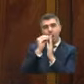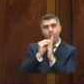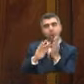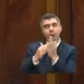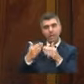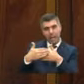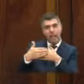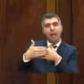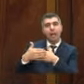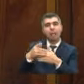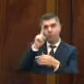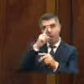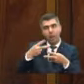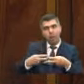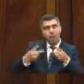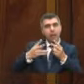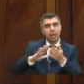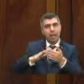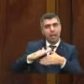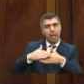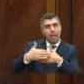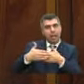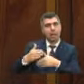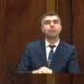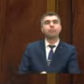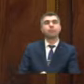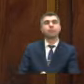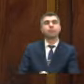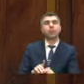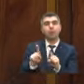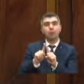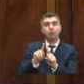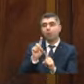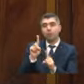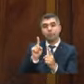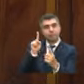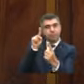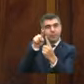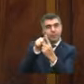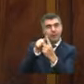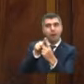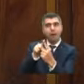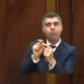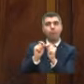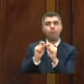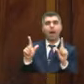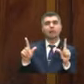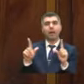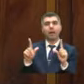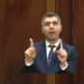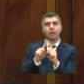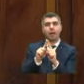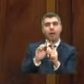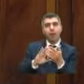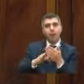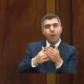شاء الله، وغادي يمكننا برفع الاستهداف، وبالتالي البرامج الاجتماعيه غتكون النجاعه ديالها والفائده